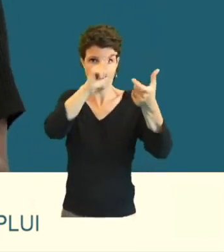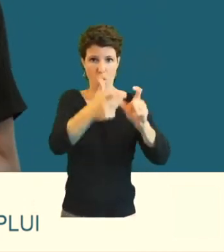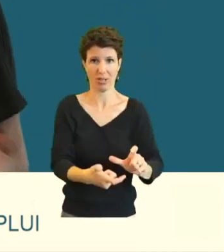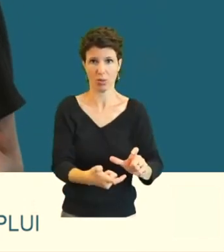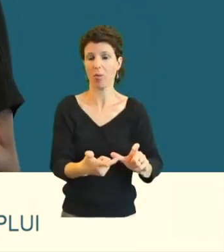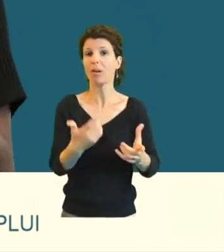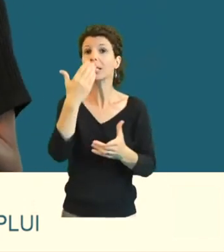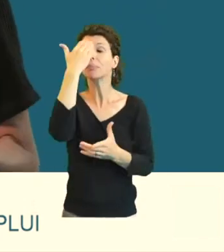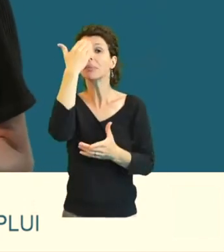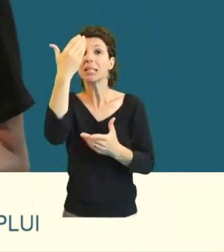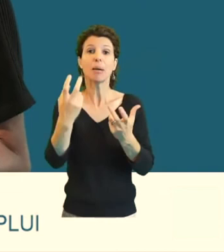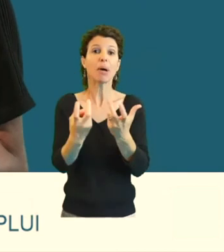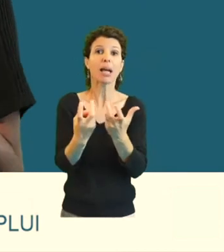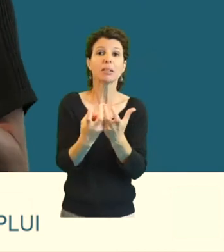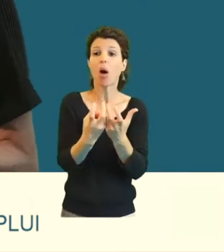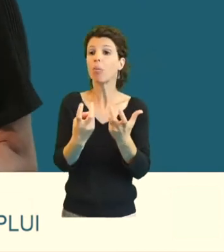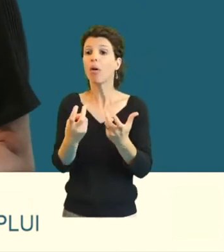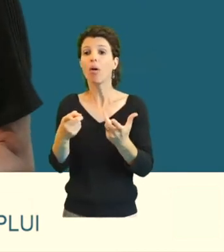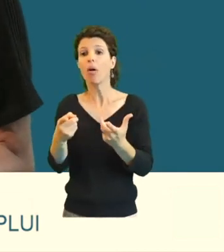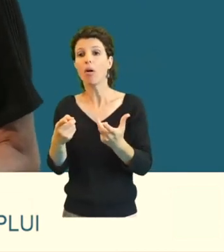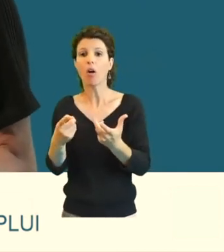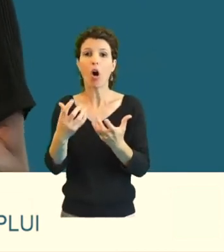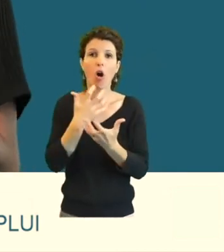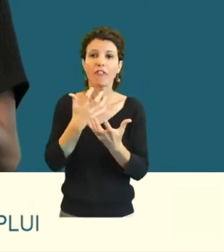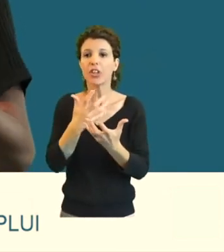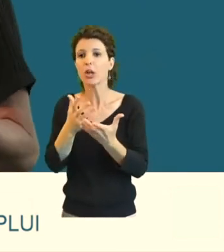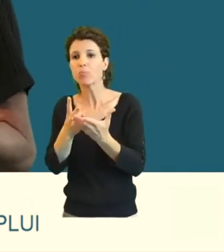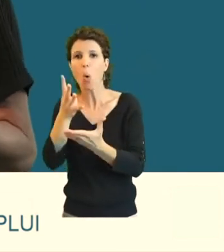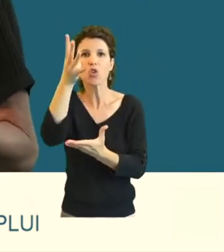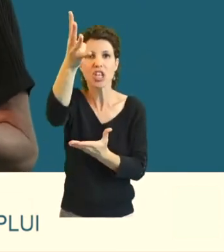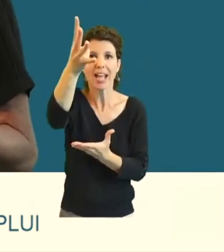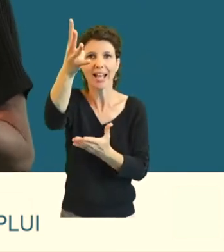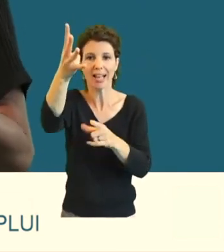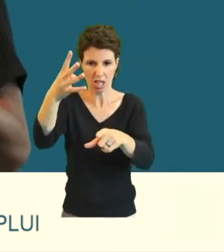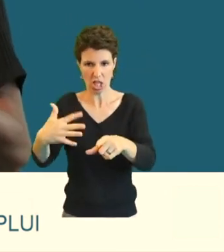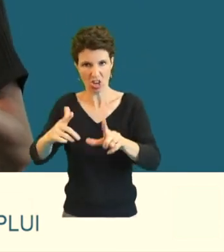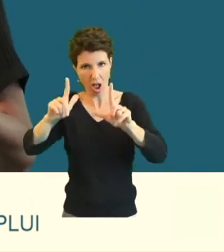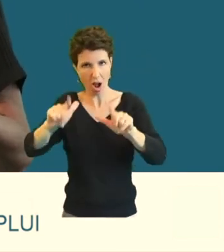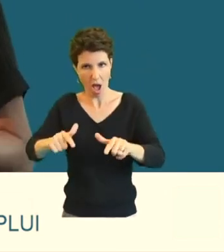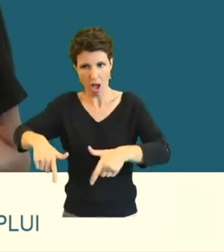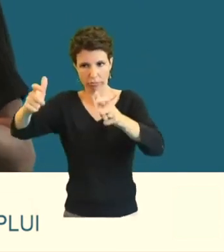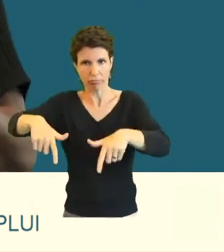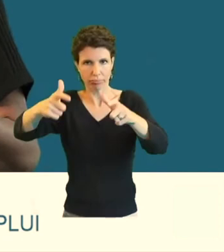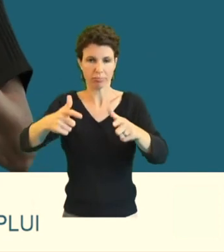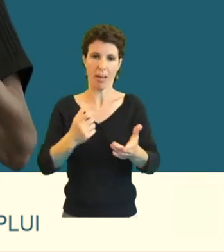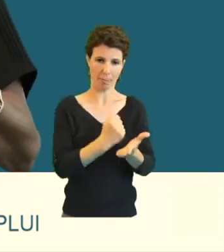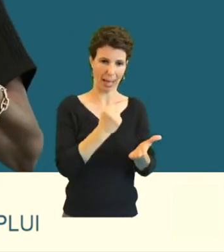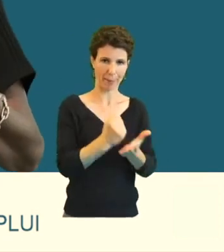de projet sur un terrain qui est bâti, ben, le permis de construire précise qu'il